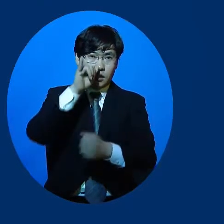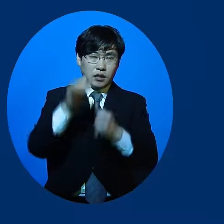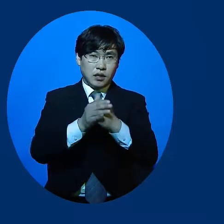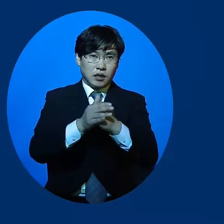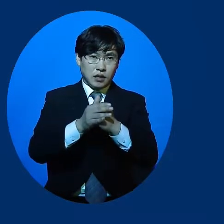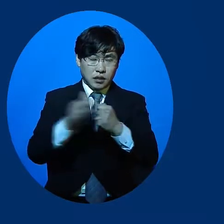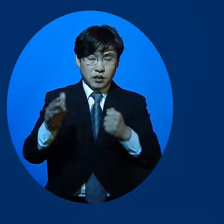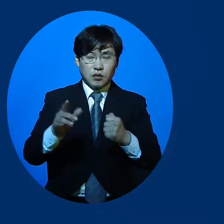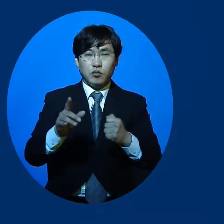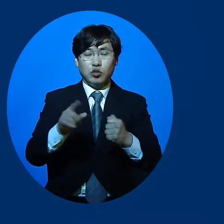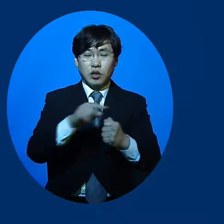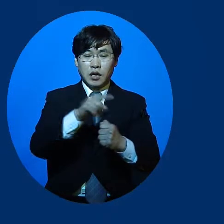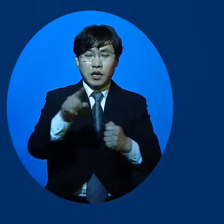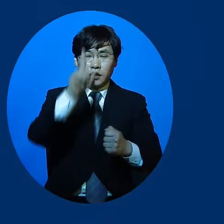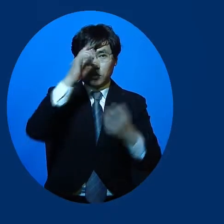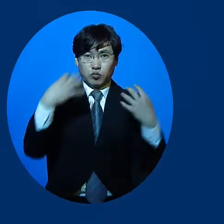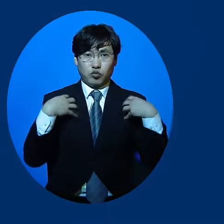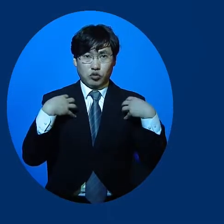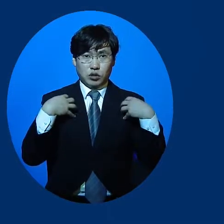현 정부에서는